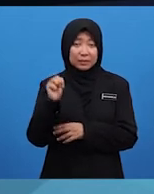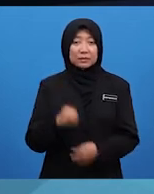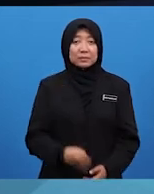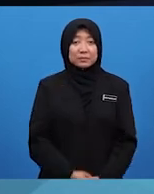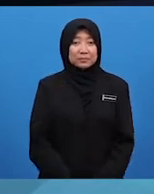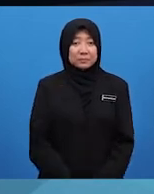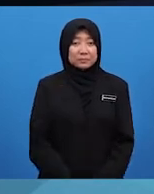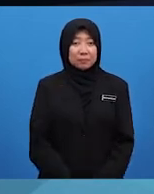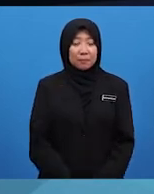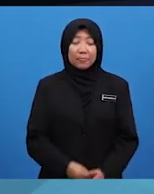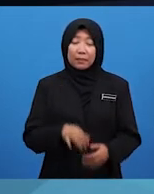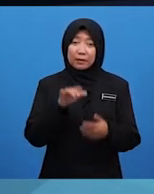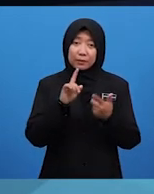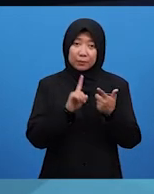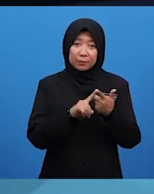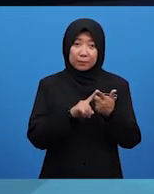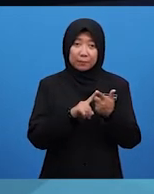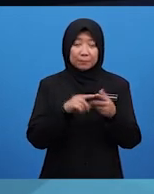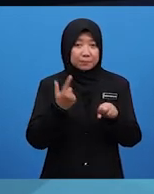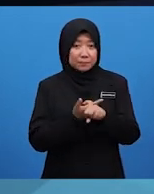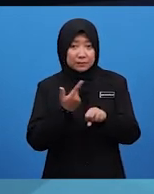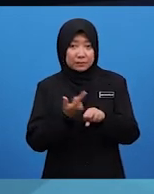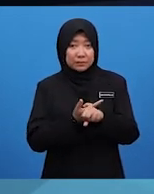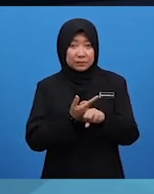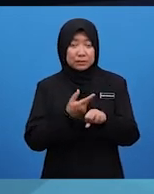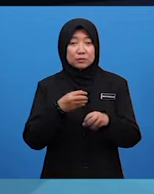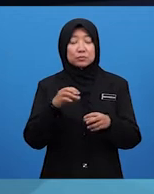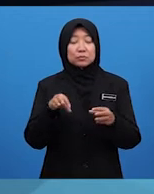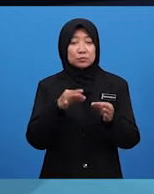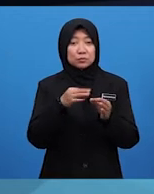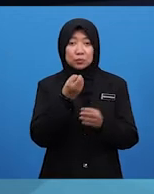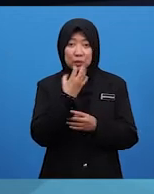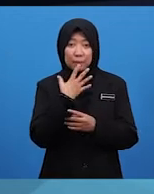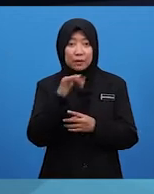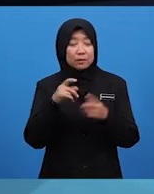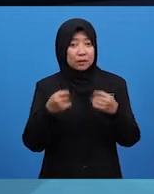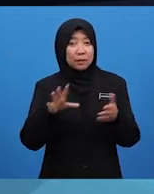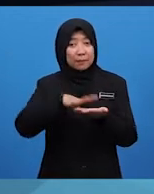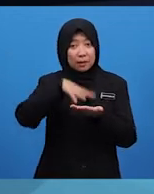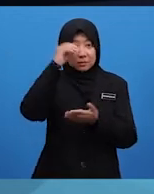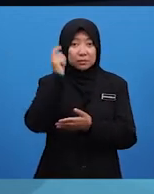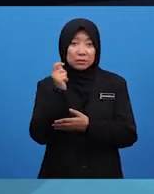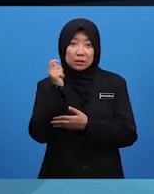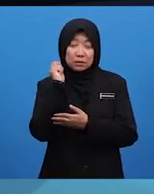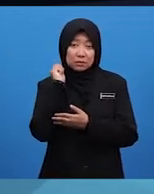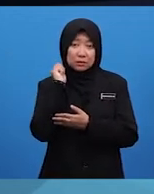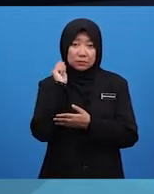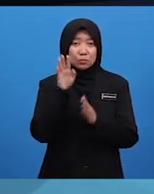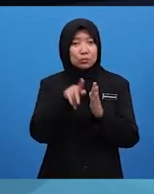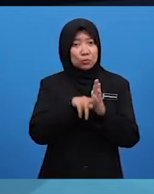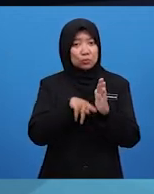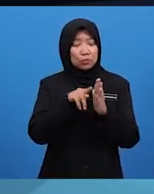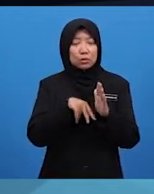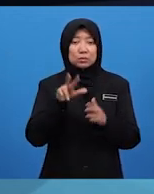cm. Yang kedua, praktikkan sulaman yang telah dipelajari tadi.